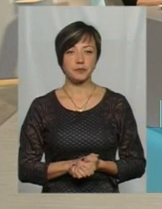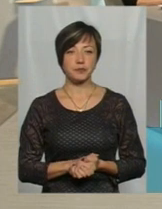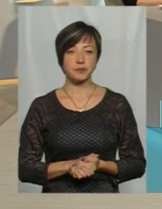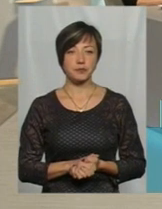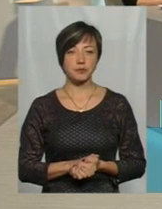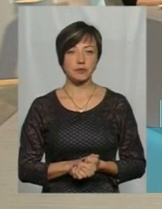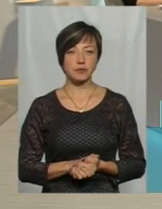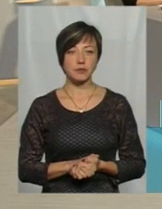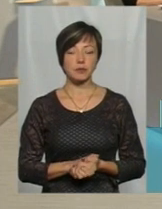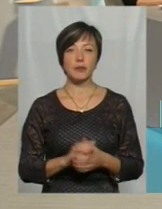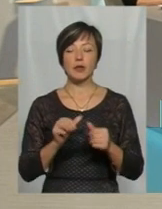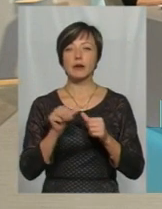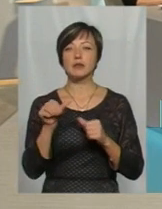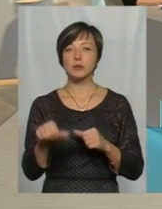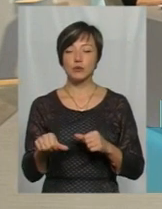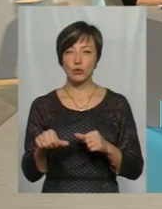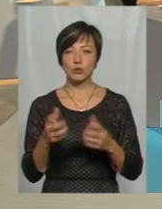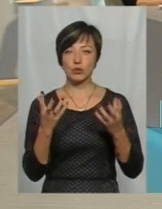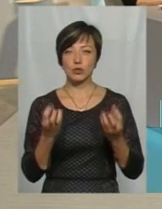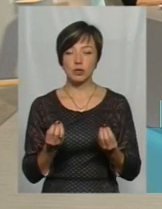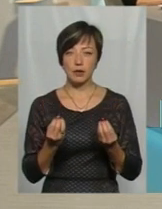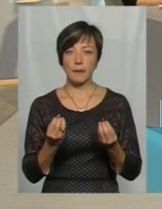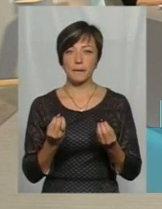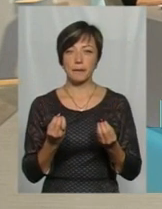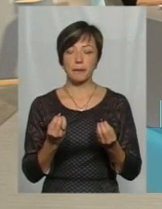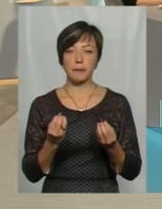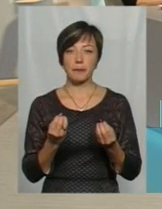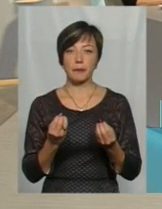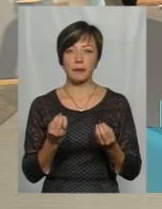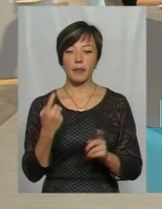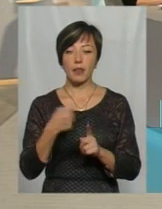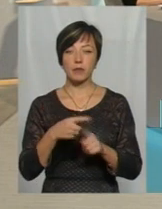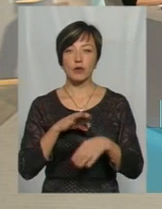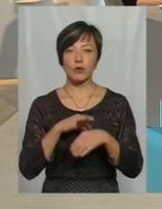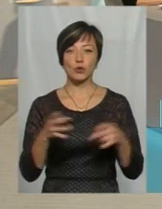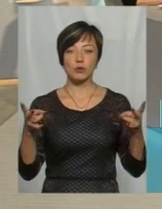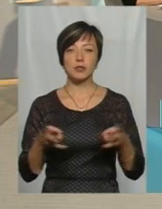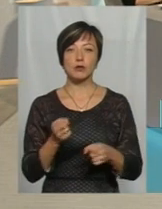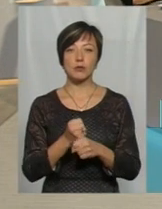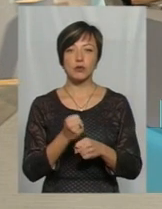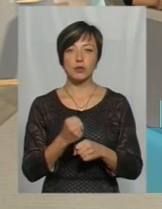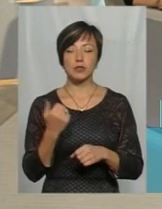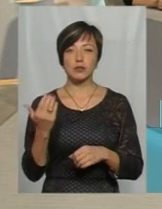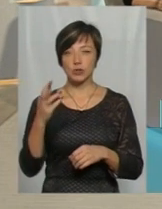осіб. Крім того, проводиться необхідна робота зі